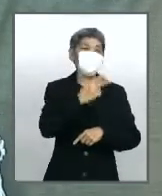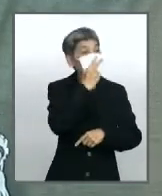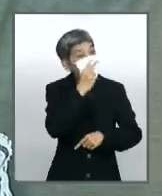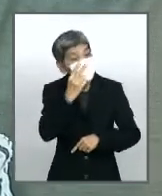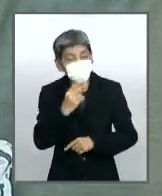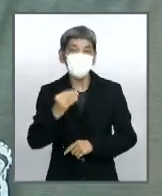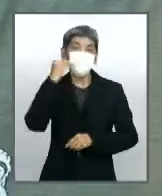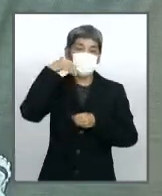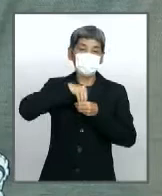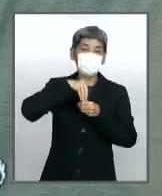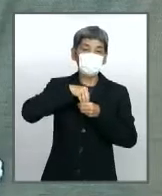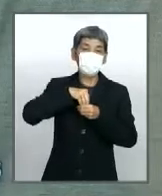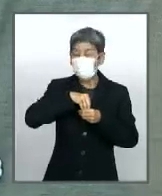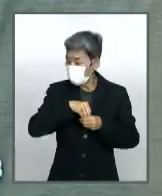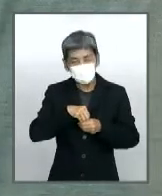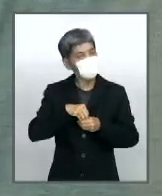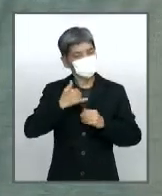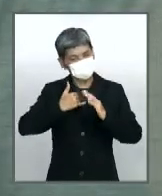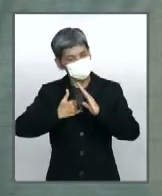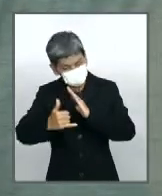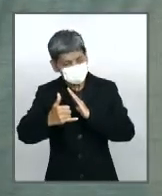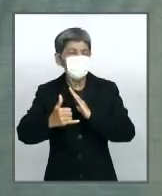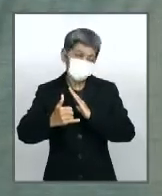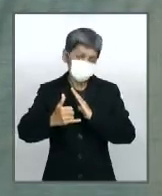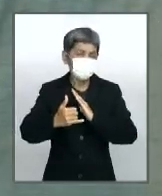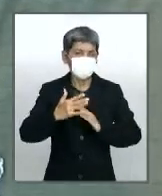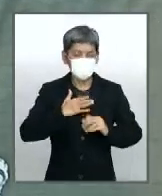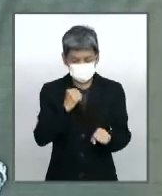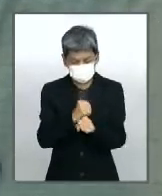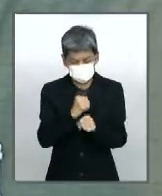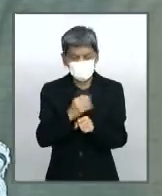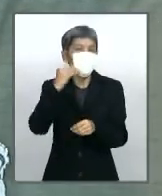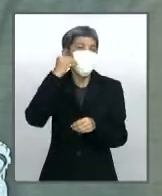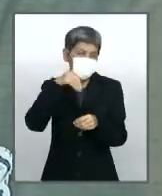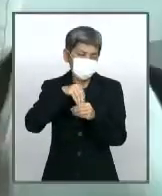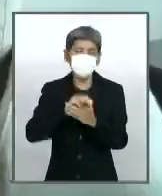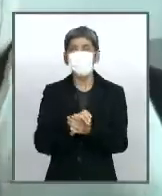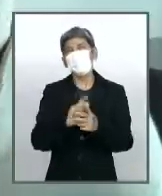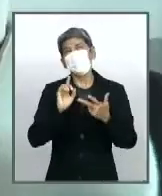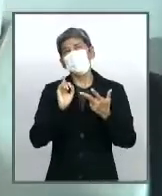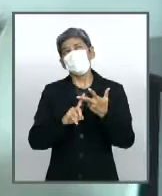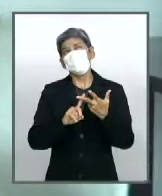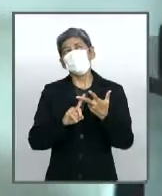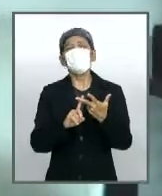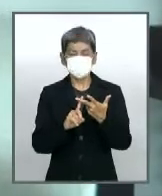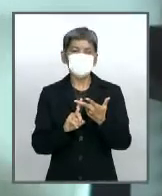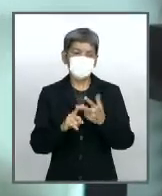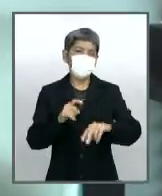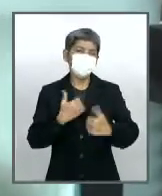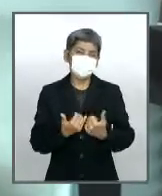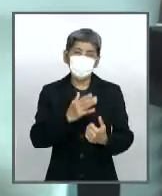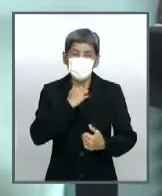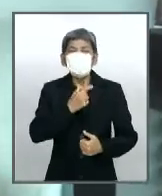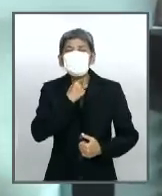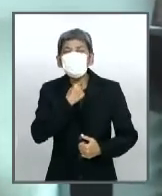อะไรเงี้ยแต่พออยู่บ้านการออกไปห้างคือเหมือนเป็นการแบบต้องออกไปข้างนอกนะอะไรเงี้ยเพราะว่าเรานั่งทำงานอยู่ที่บ้านแล้วก็อีกอย่างนึงคือเรื่องของเวลา